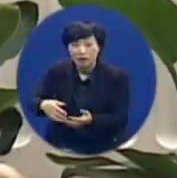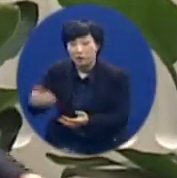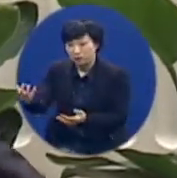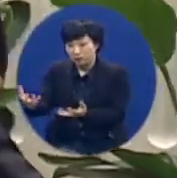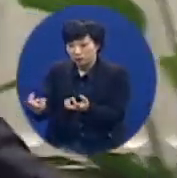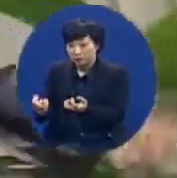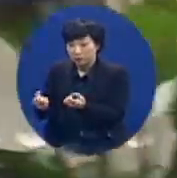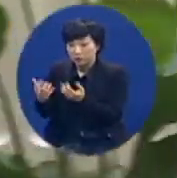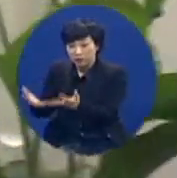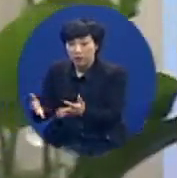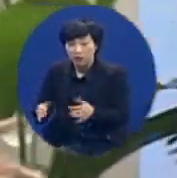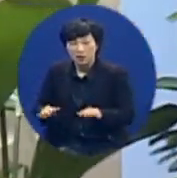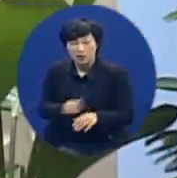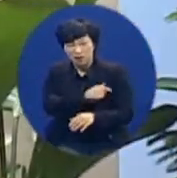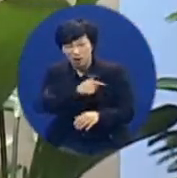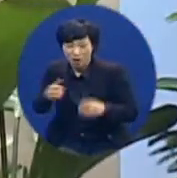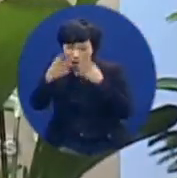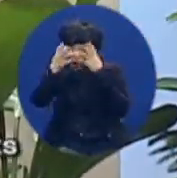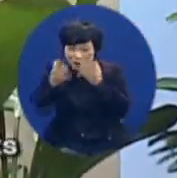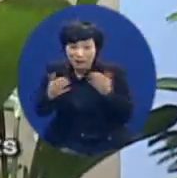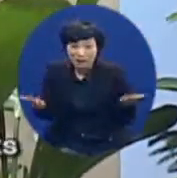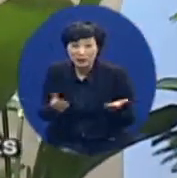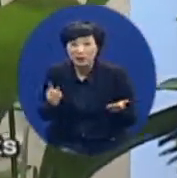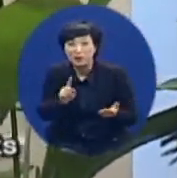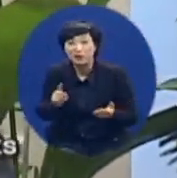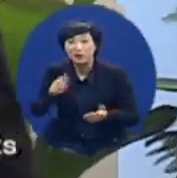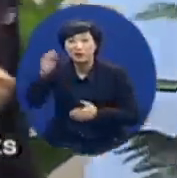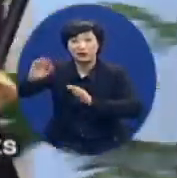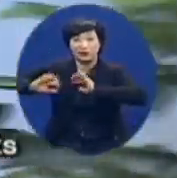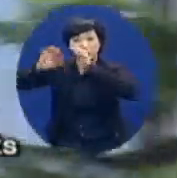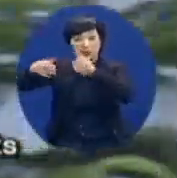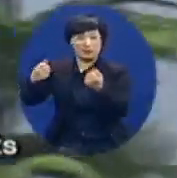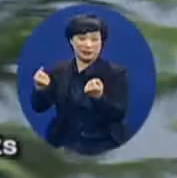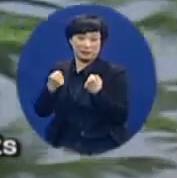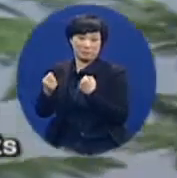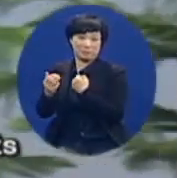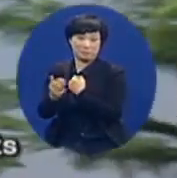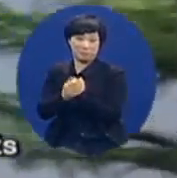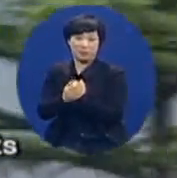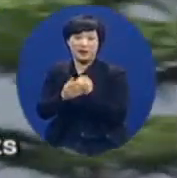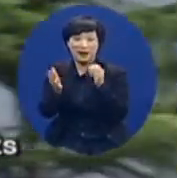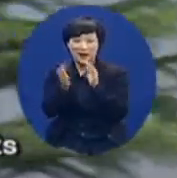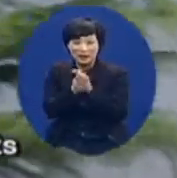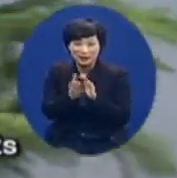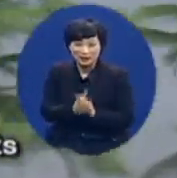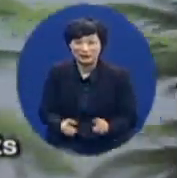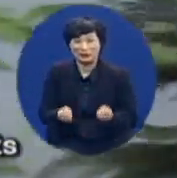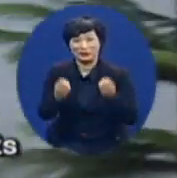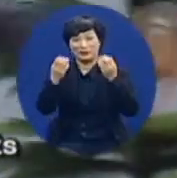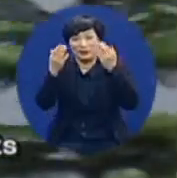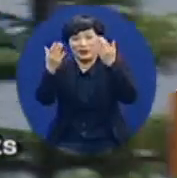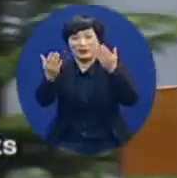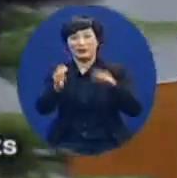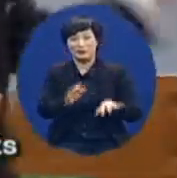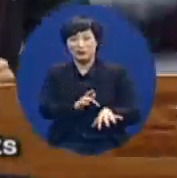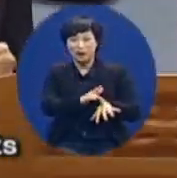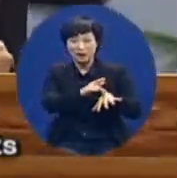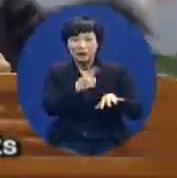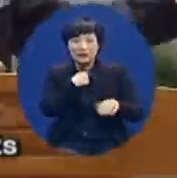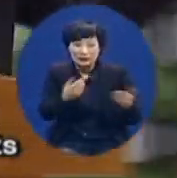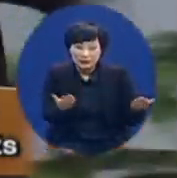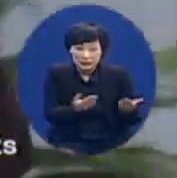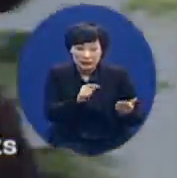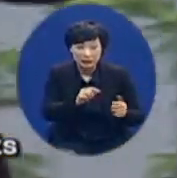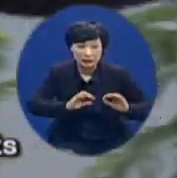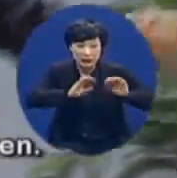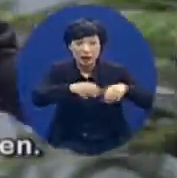받고 이 엄청난 역사는 천국의 힘이라이 말입니다 아멘 할렐루야 아멘 마귀가 저지른